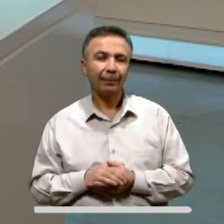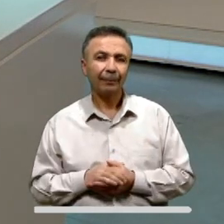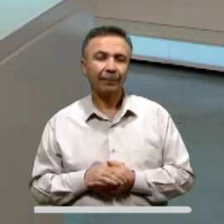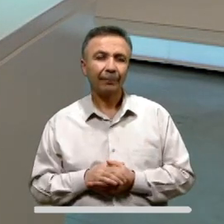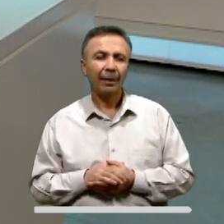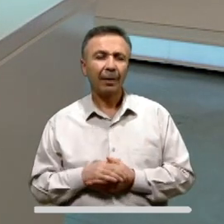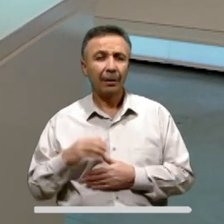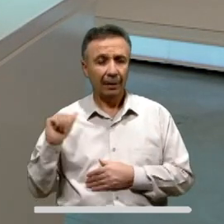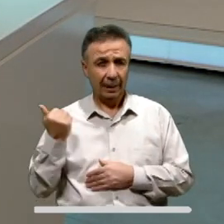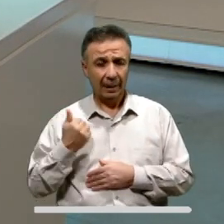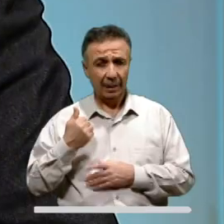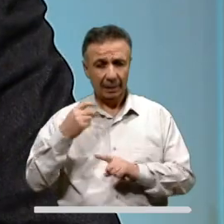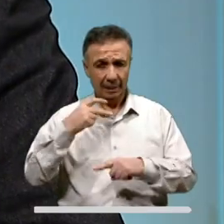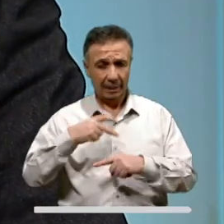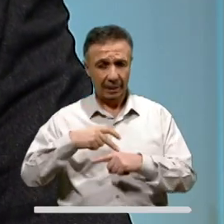hocam